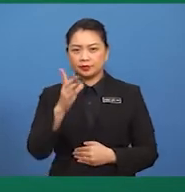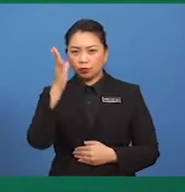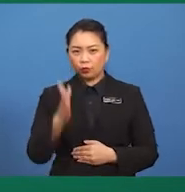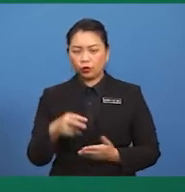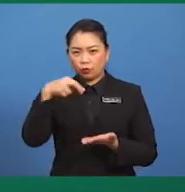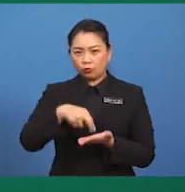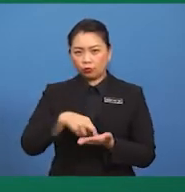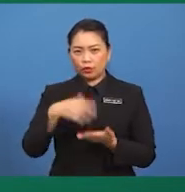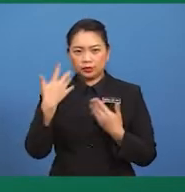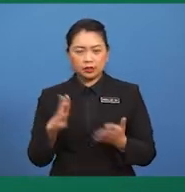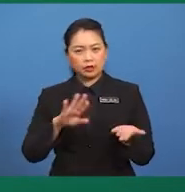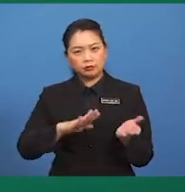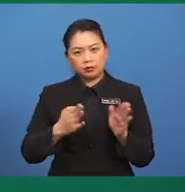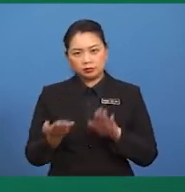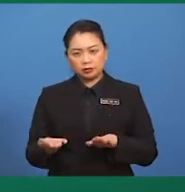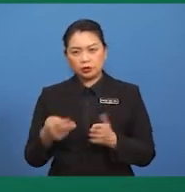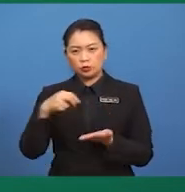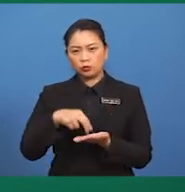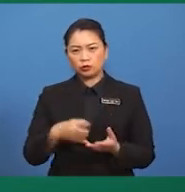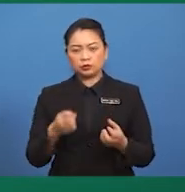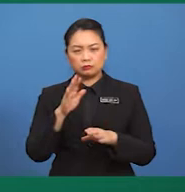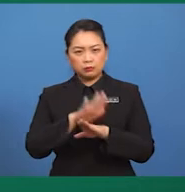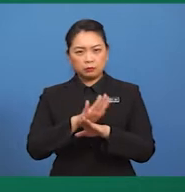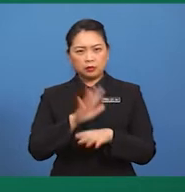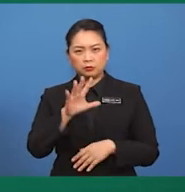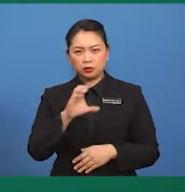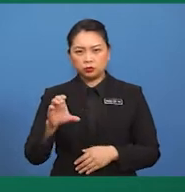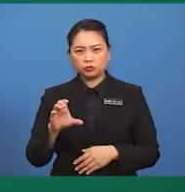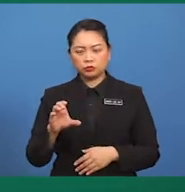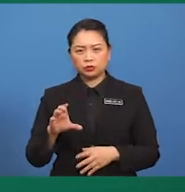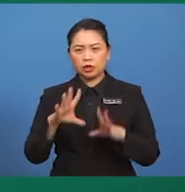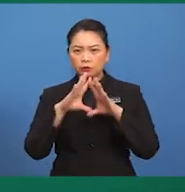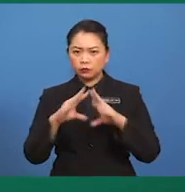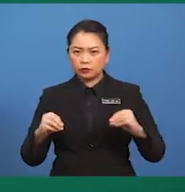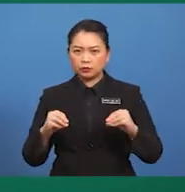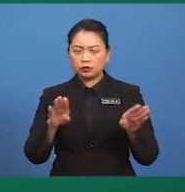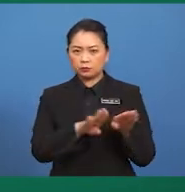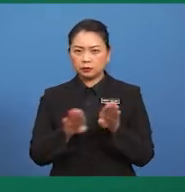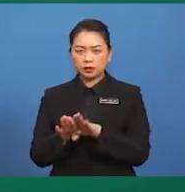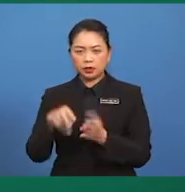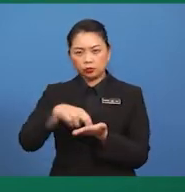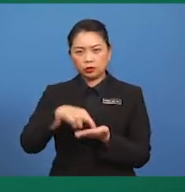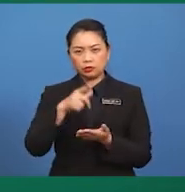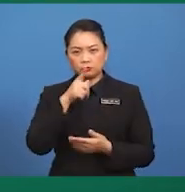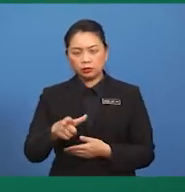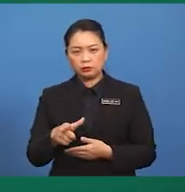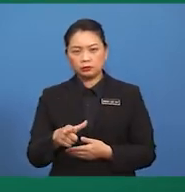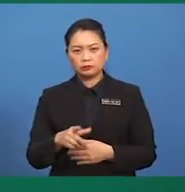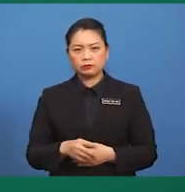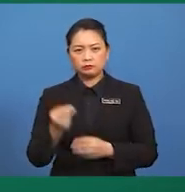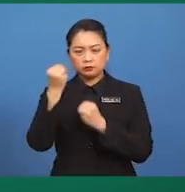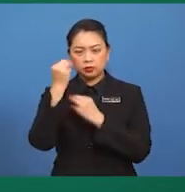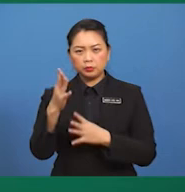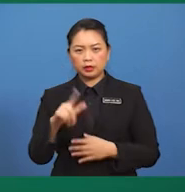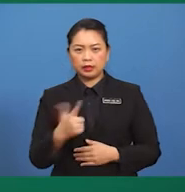seorang penghutang telah meninggal dunia. Hutang sebanyak RM500 dihapuskan sebagai hutang lapuk. butiran